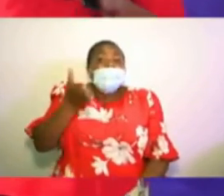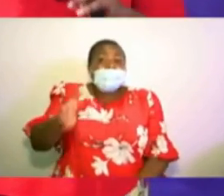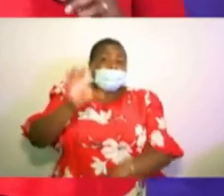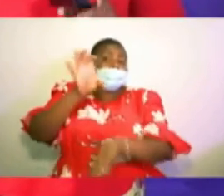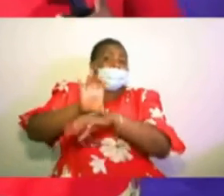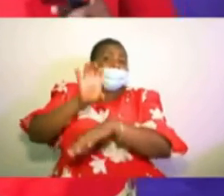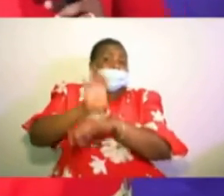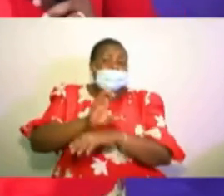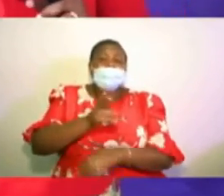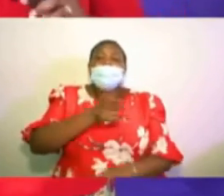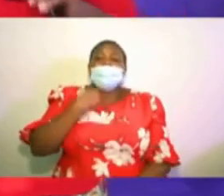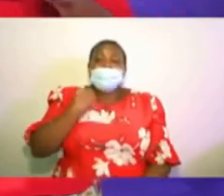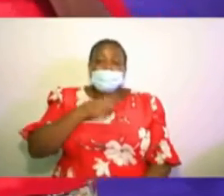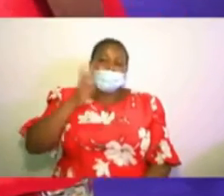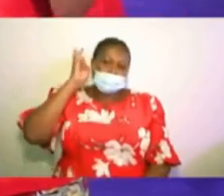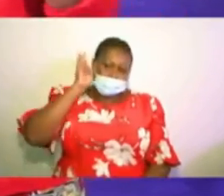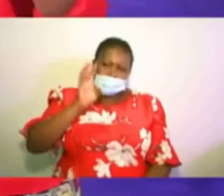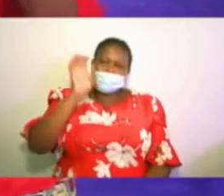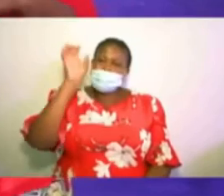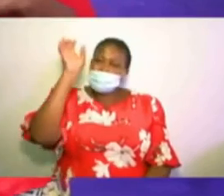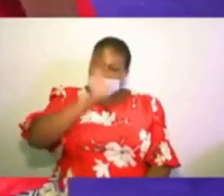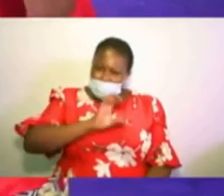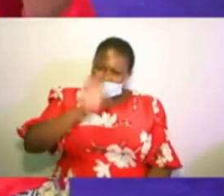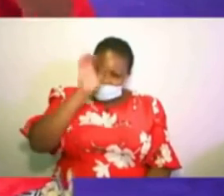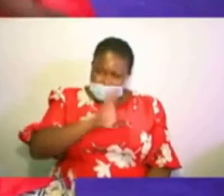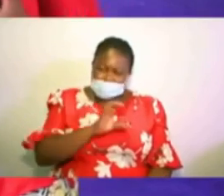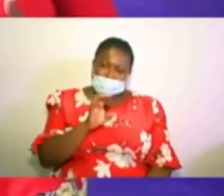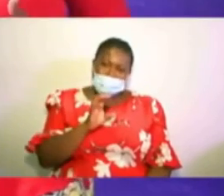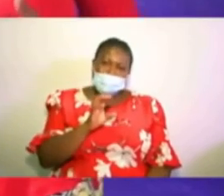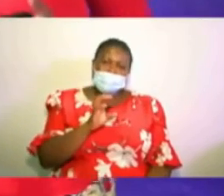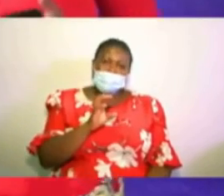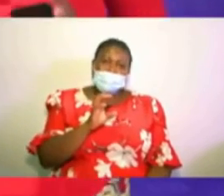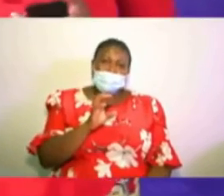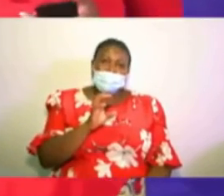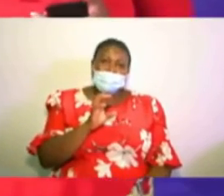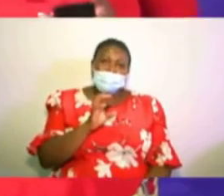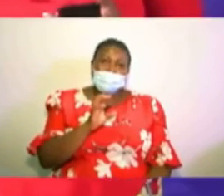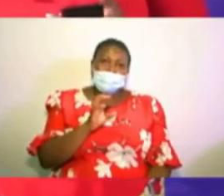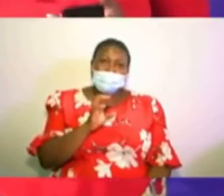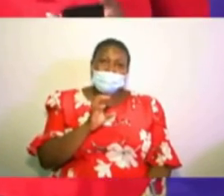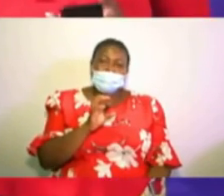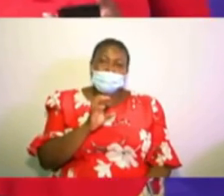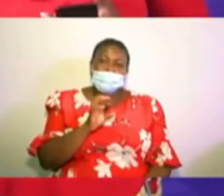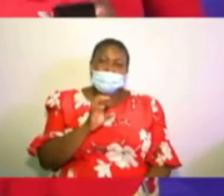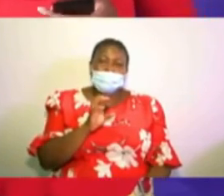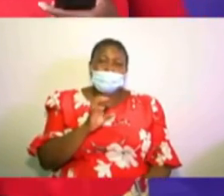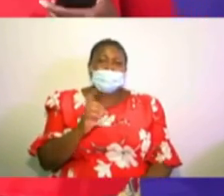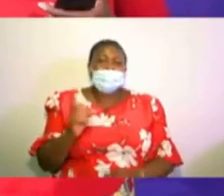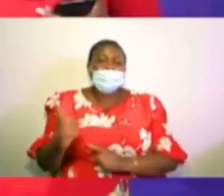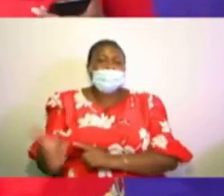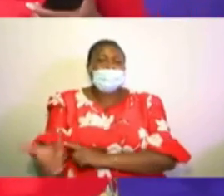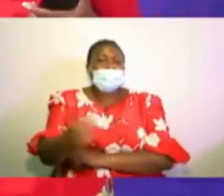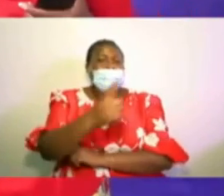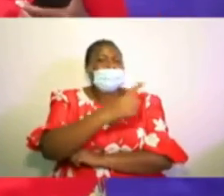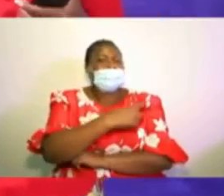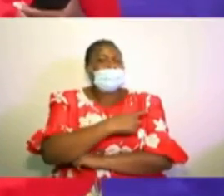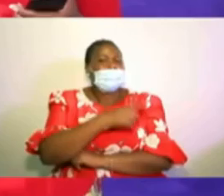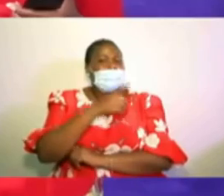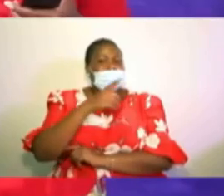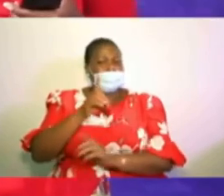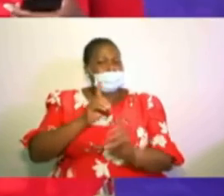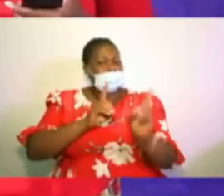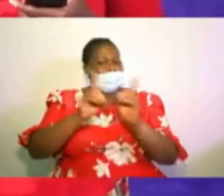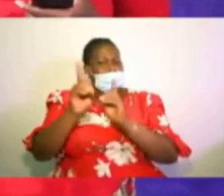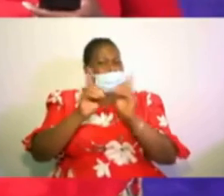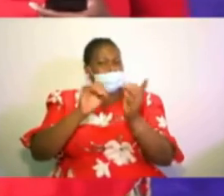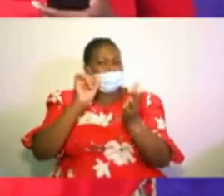pas à l'église, le pasteur va les appeler ou bien demander après eux. But one day as I did that. Mais un jour lorsque j'ai fait